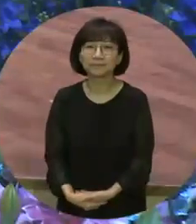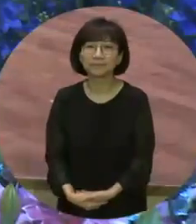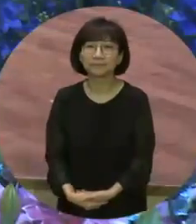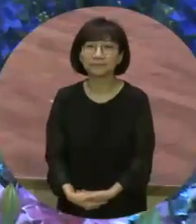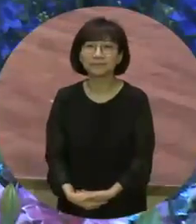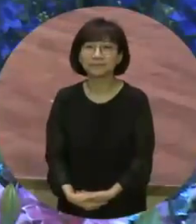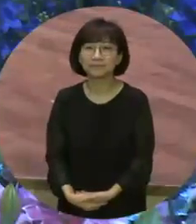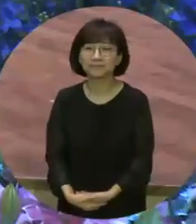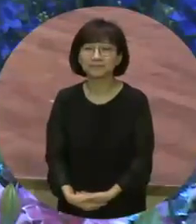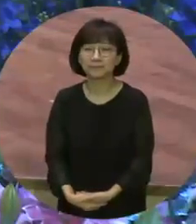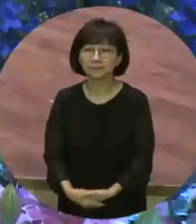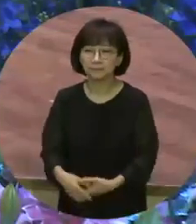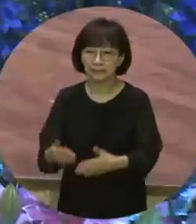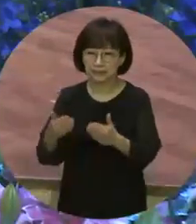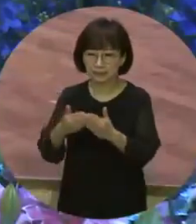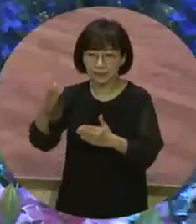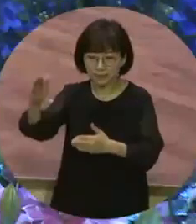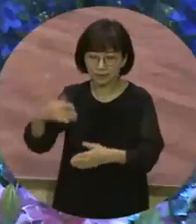우리 집에 당신은 왕이요.